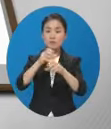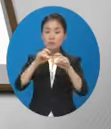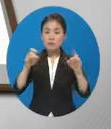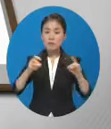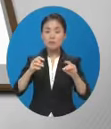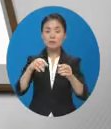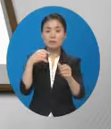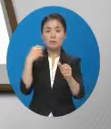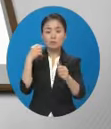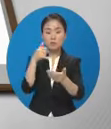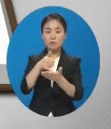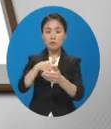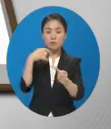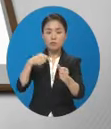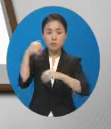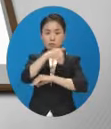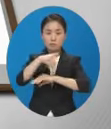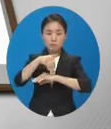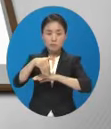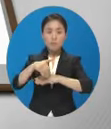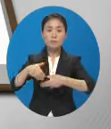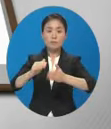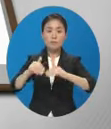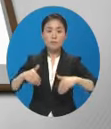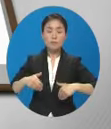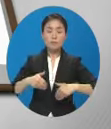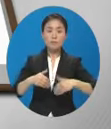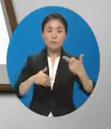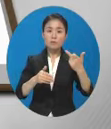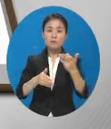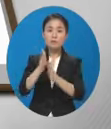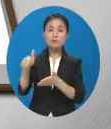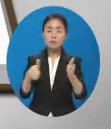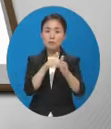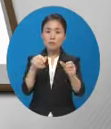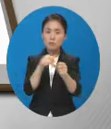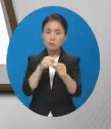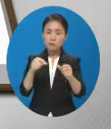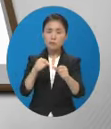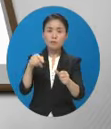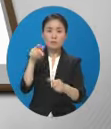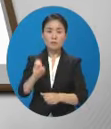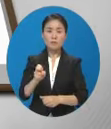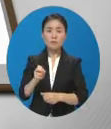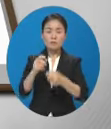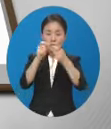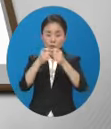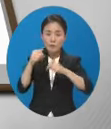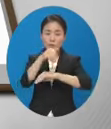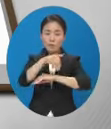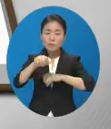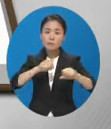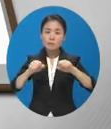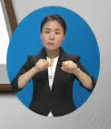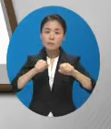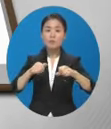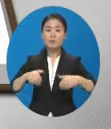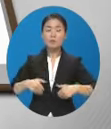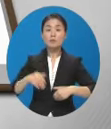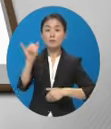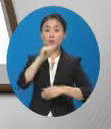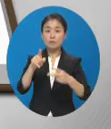하고 17개 시도 자치 단체장과 교육감은 세부 계획을 실행해야 합니다 전국의 초중 고등학교는